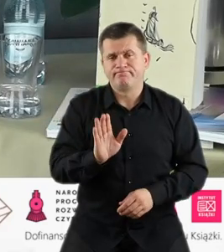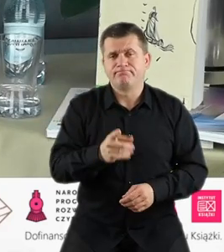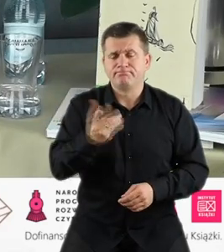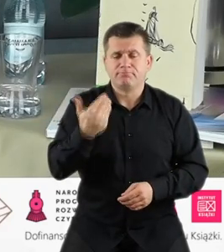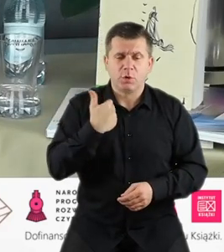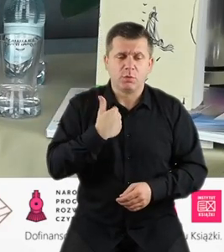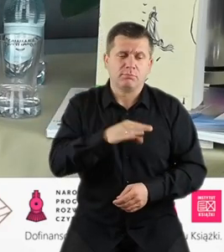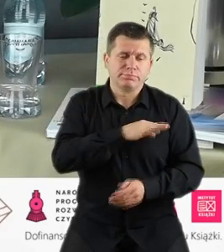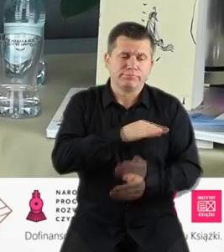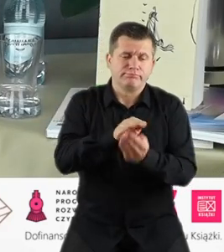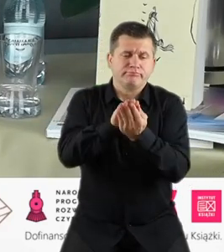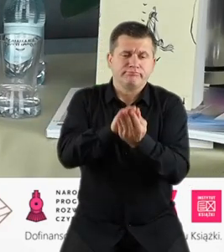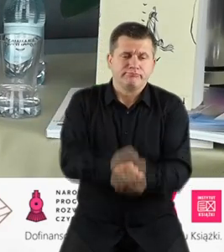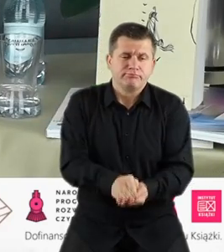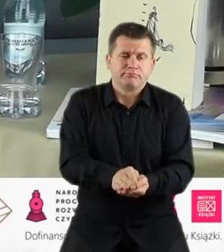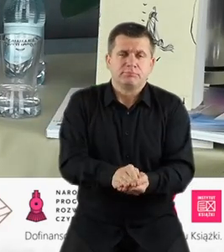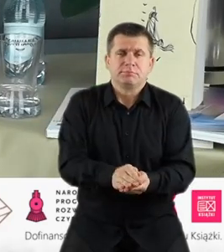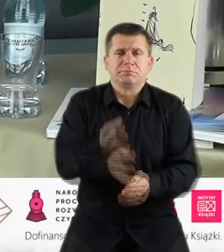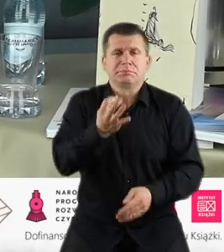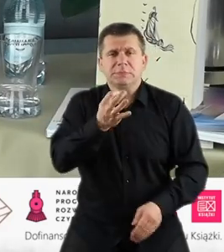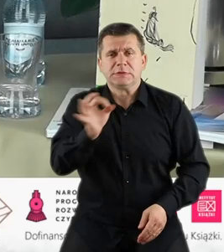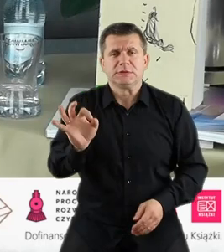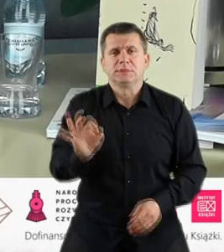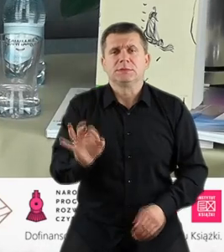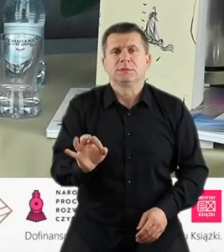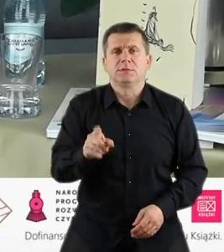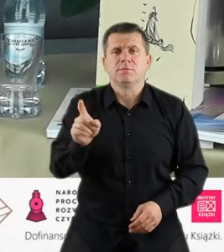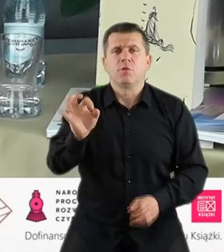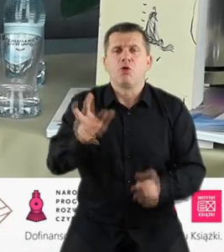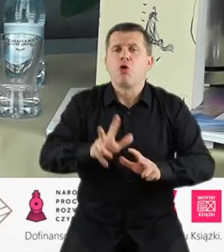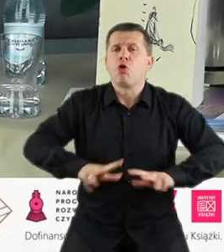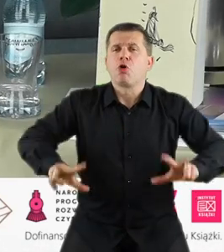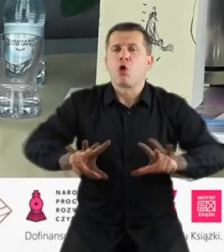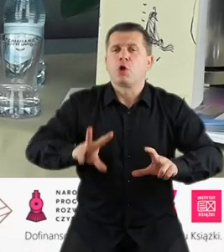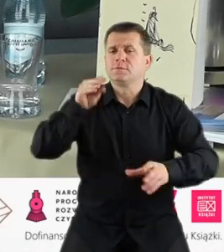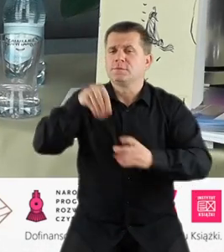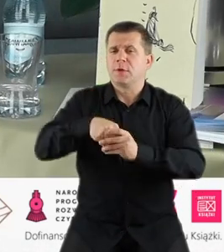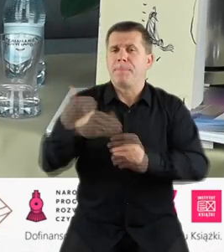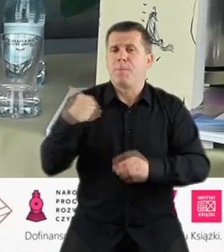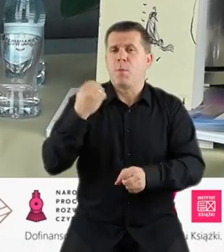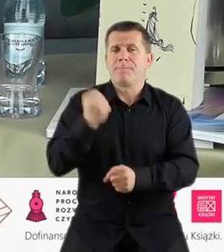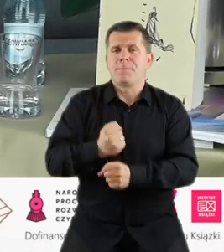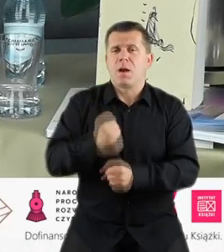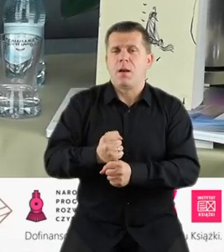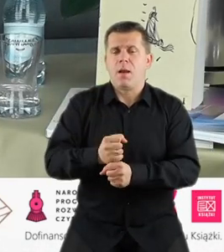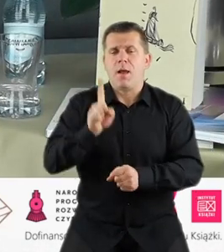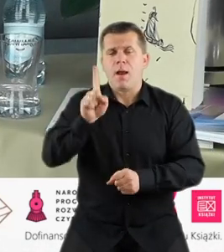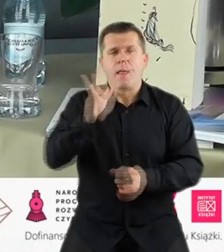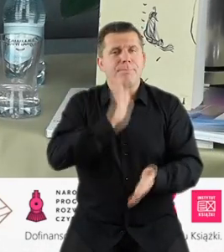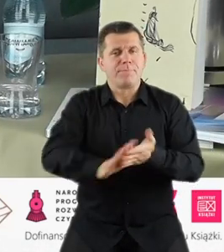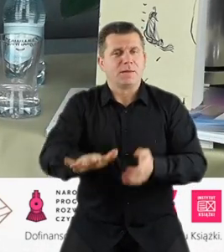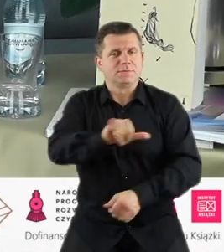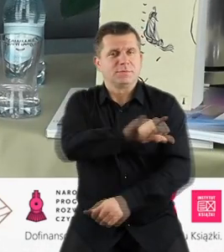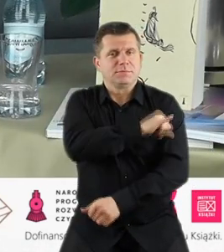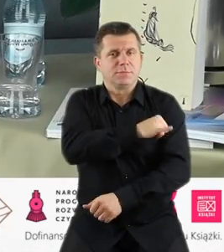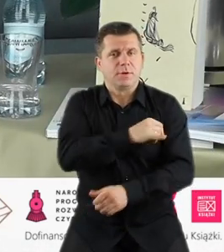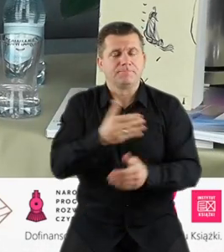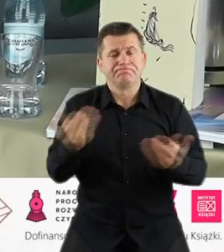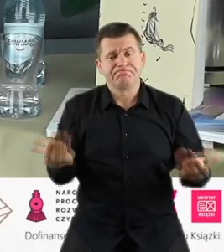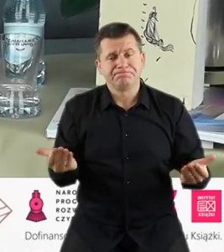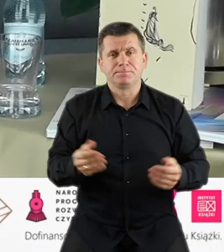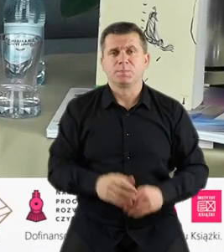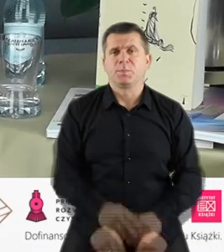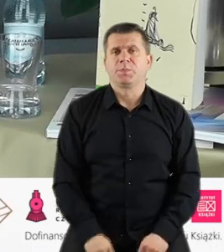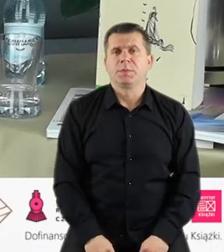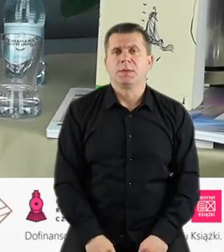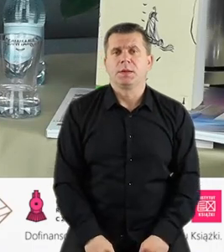tylko były chowane w grobowcach rodzin, u których pracowały, ale bez imienia.